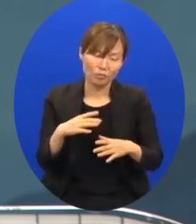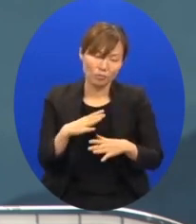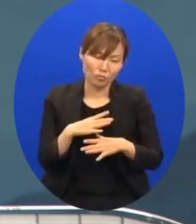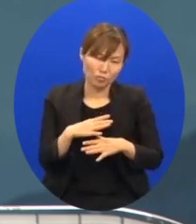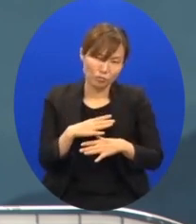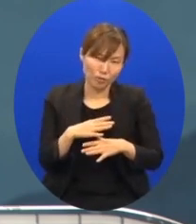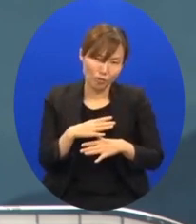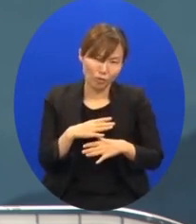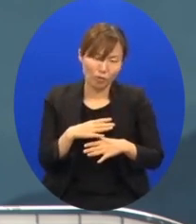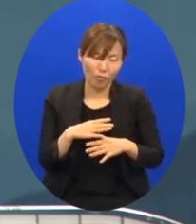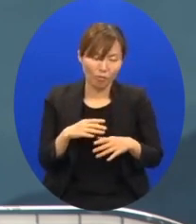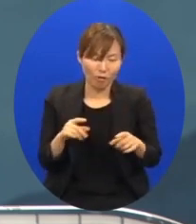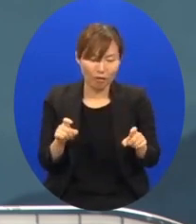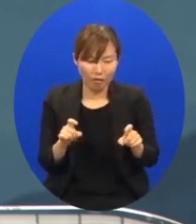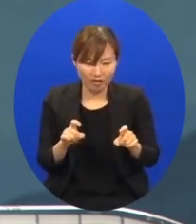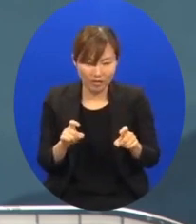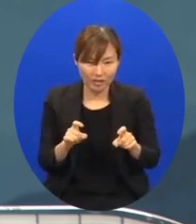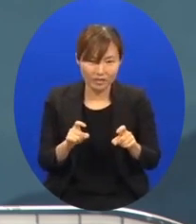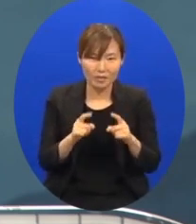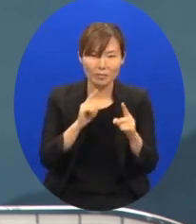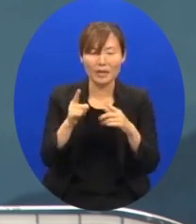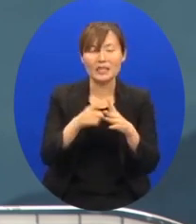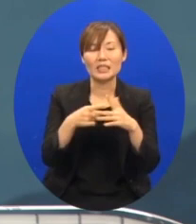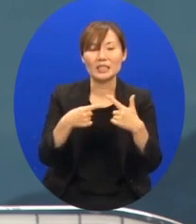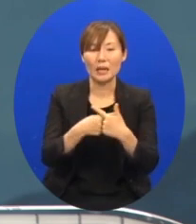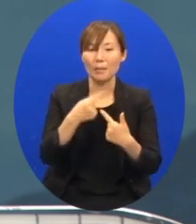제가 이 교회의 부임 에 왔을 때